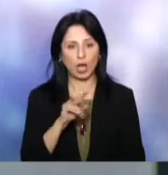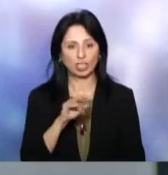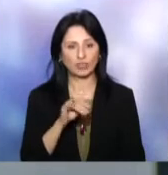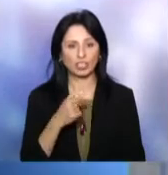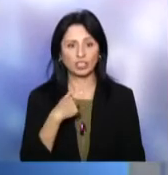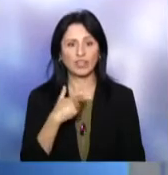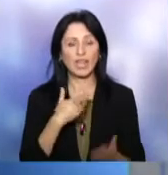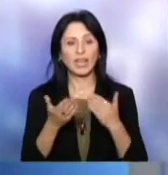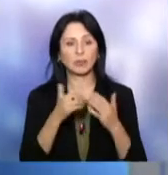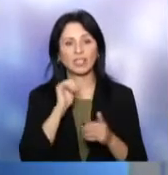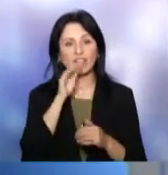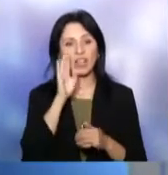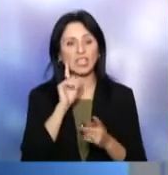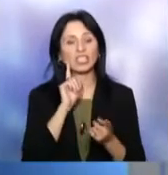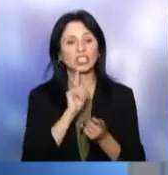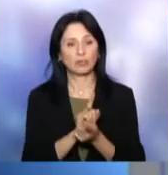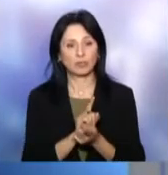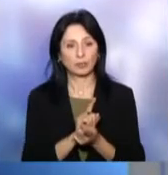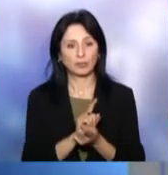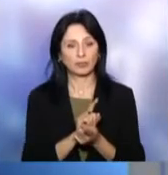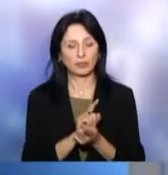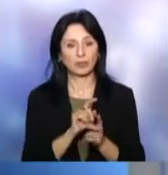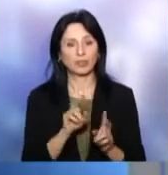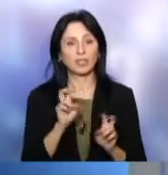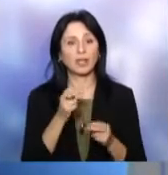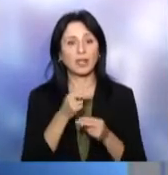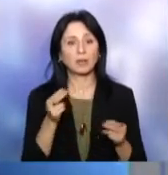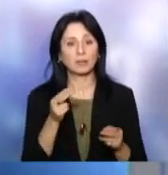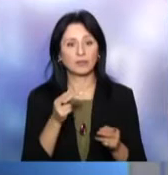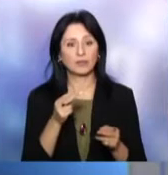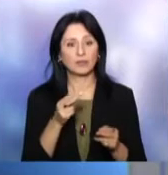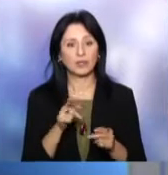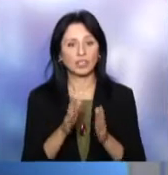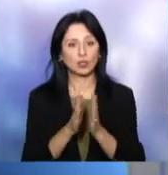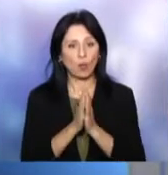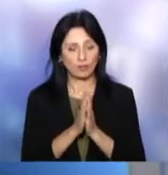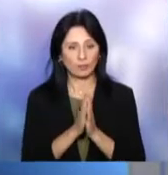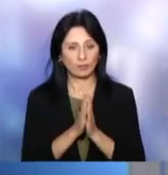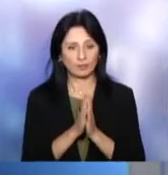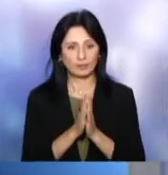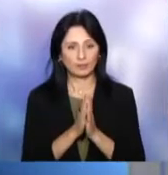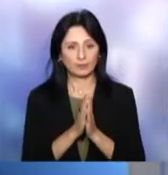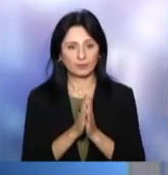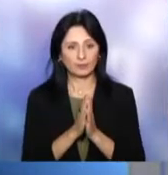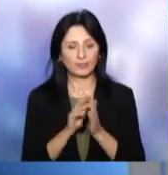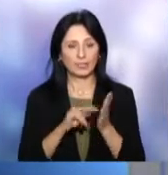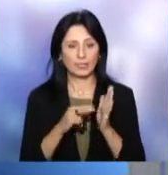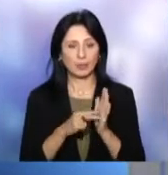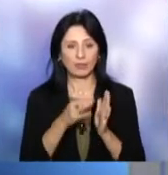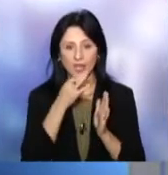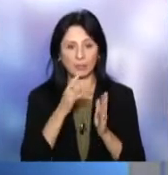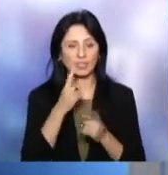ჩვენ ერთმანეთს ხვალდილით შევხვდებით და როგორც თქვენი თხოვნით დაგეგმილ